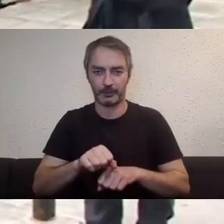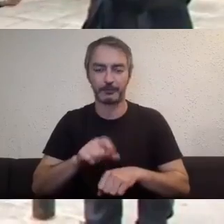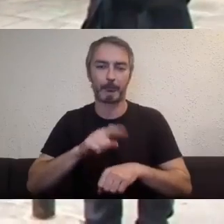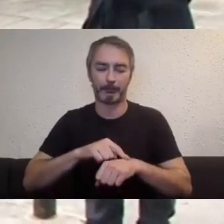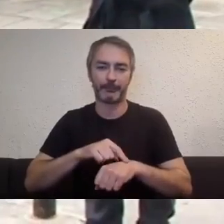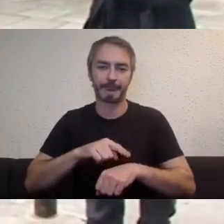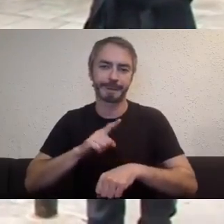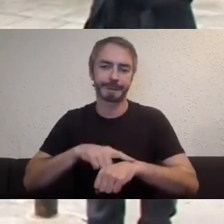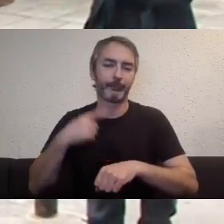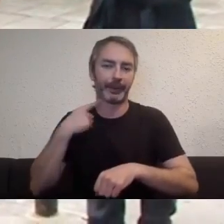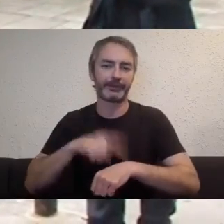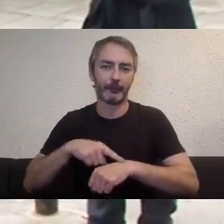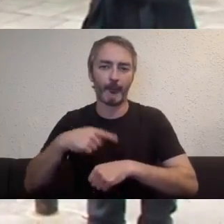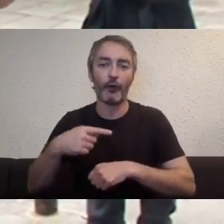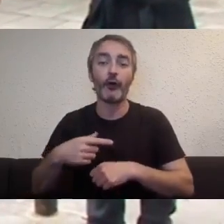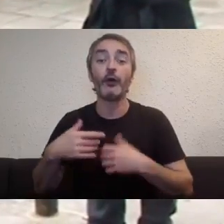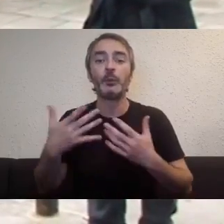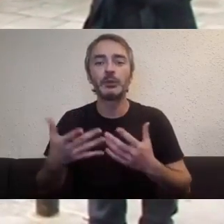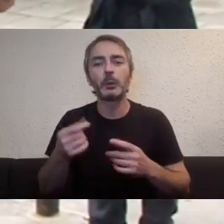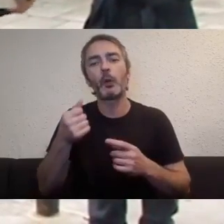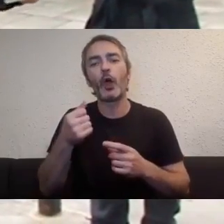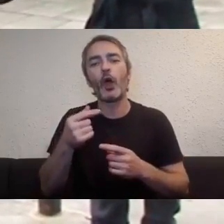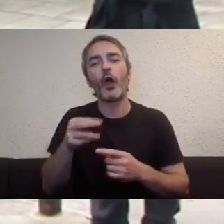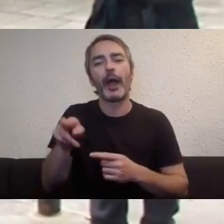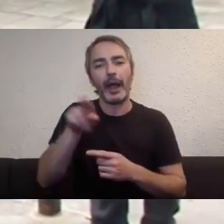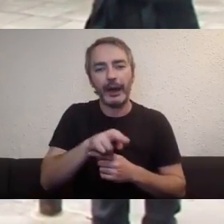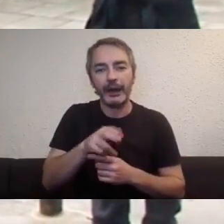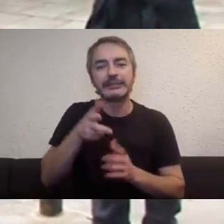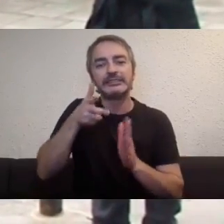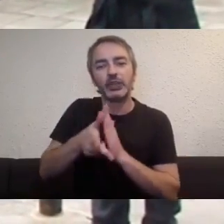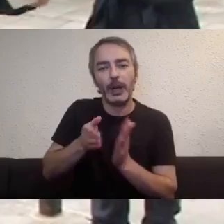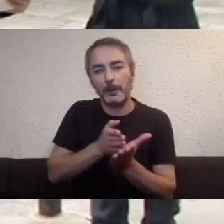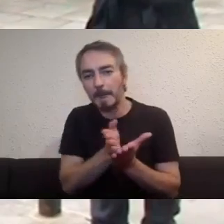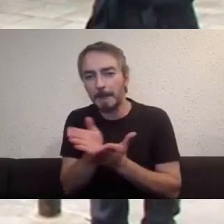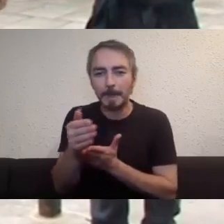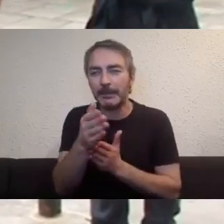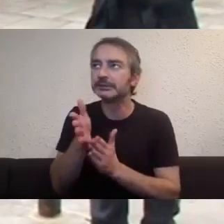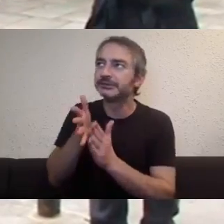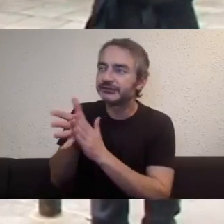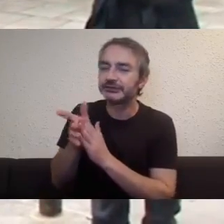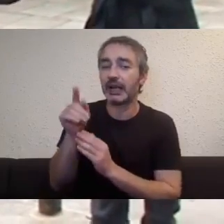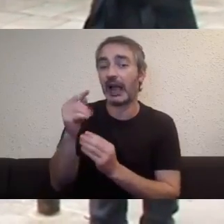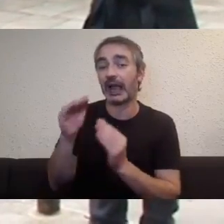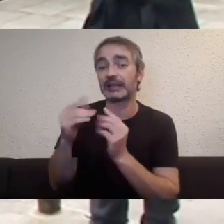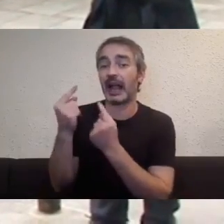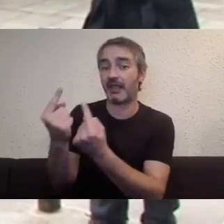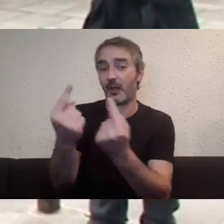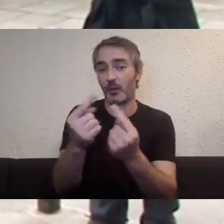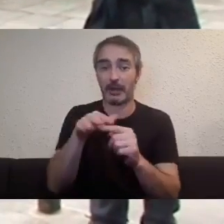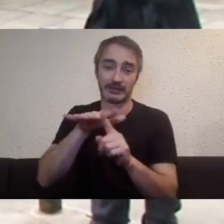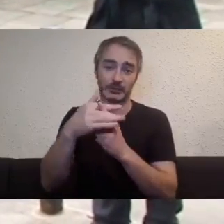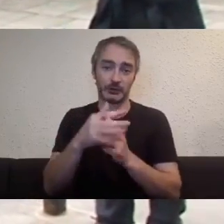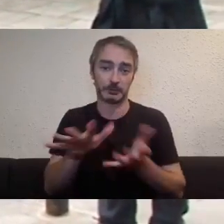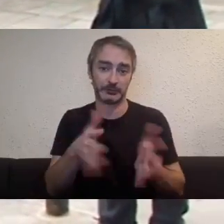contínuament, però bueno, intentarem anar fent un petit repàs de la història cada cop que ens aturem en algun dels punts per